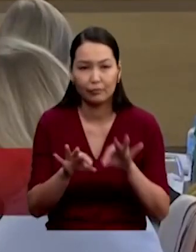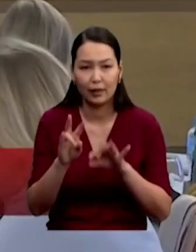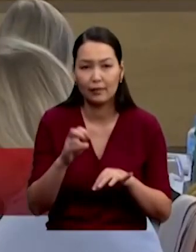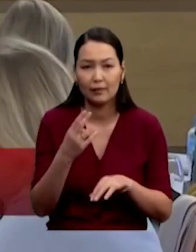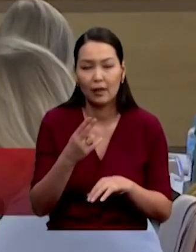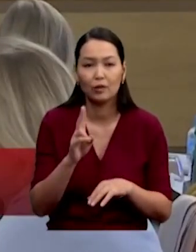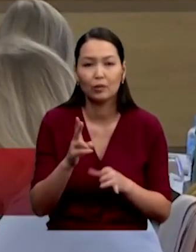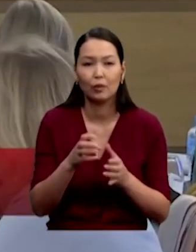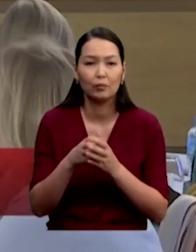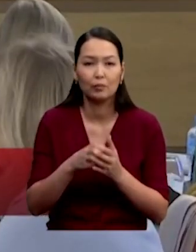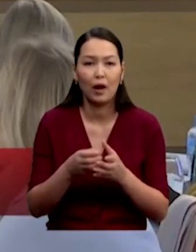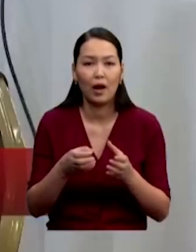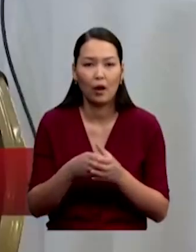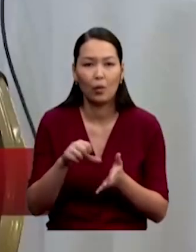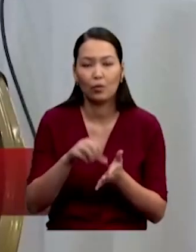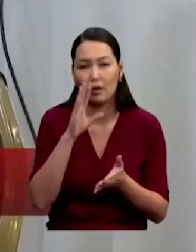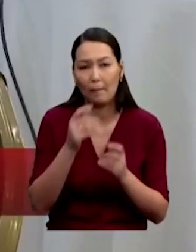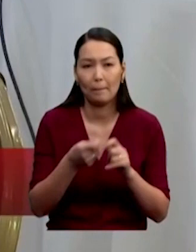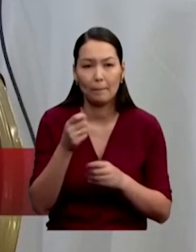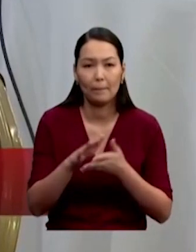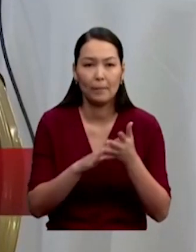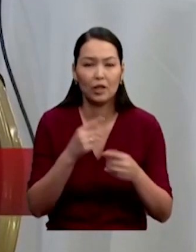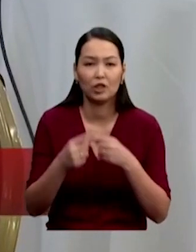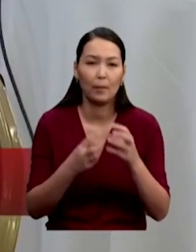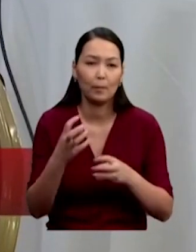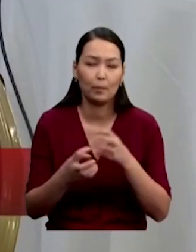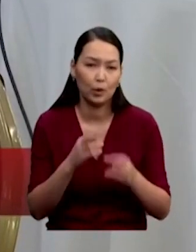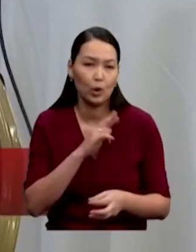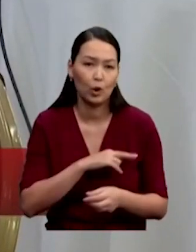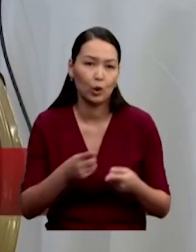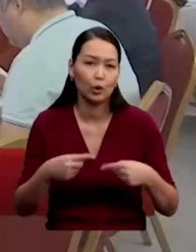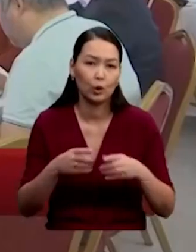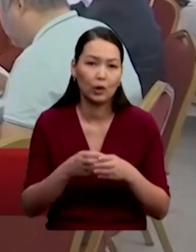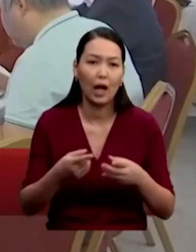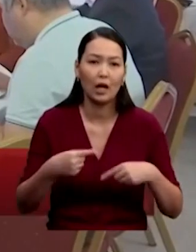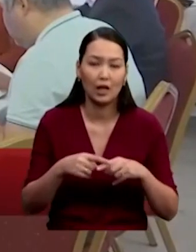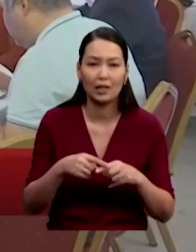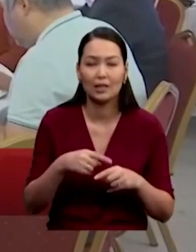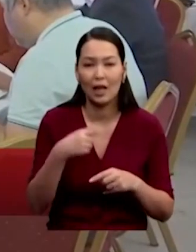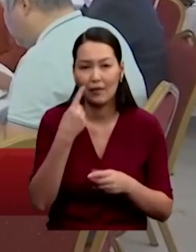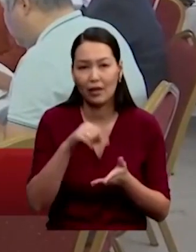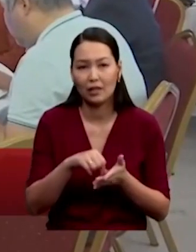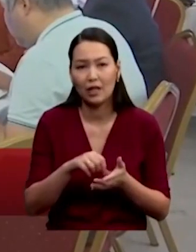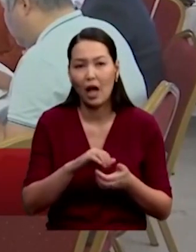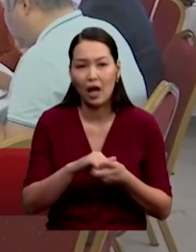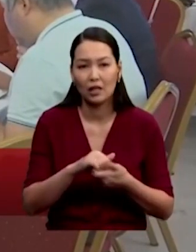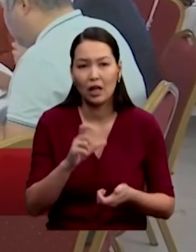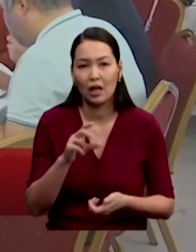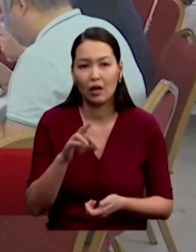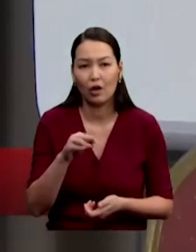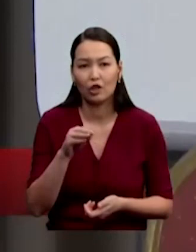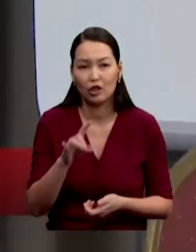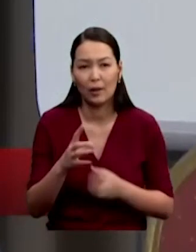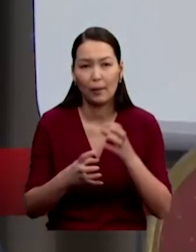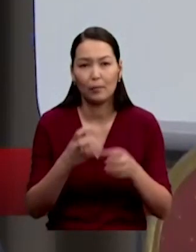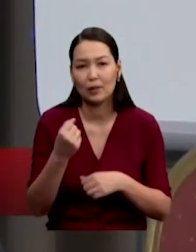аккредитованные агентства, участники могут подать заявку и через международные структуры. Организаторы в лице Ассоциации ЭКОЖЕР и